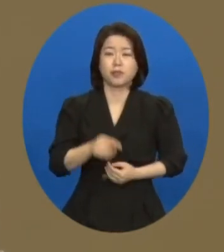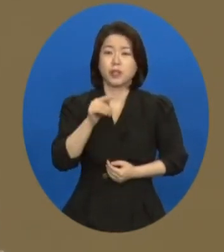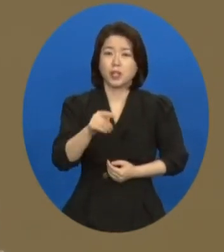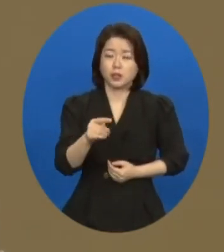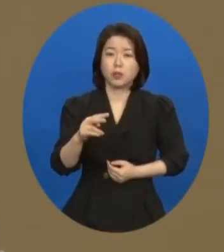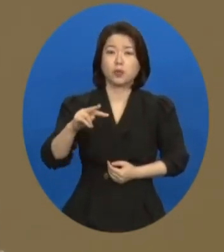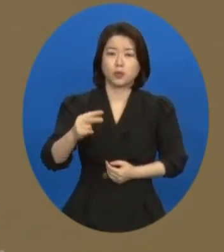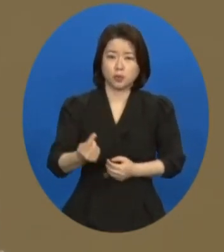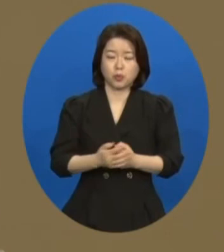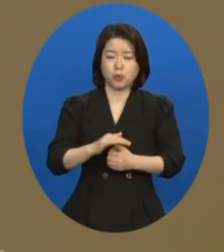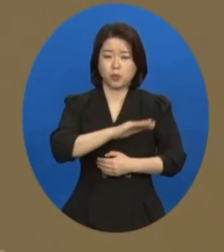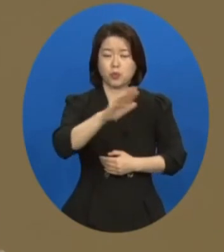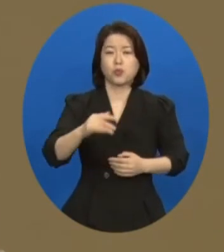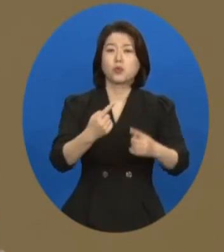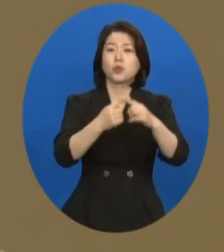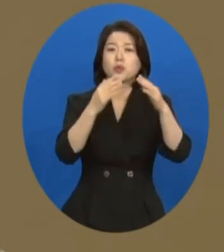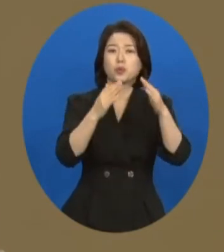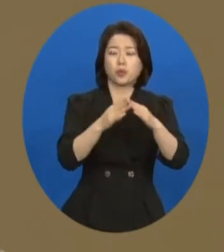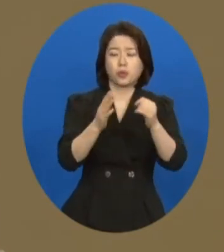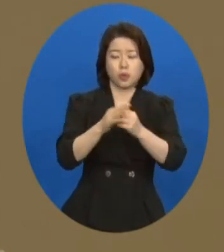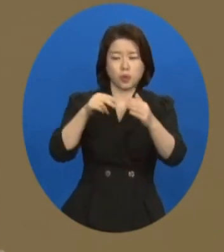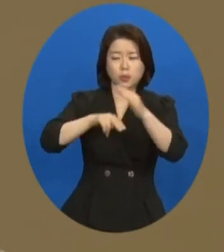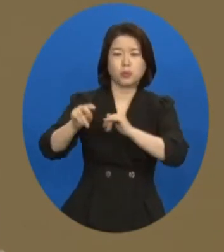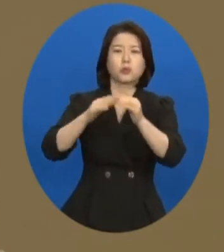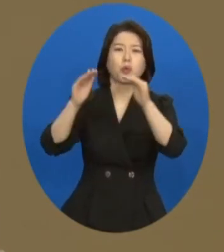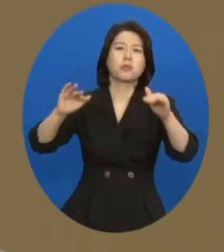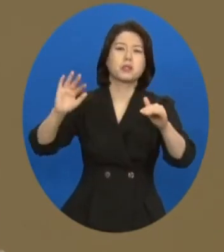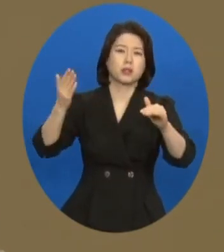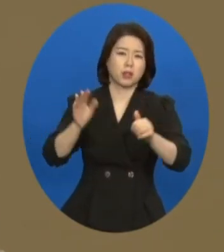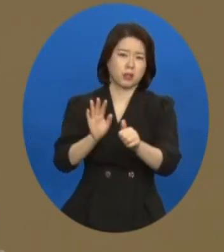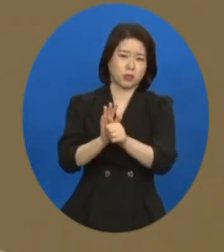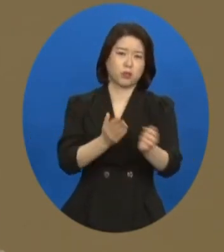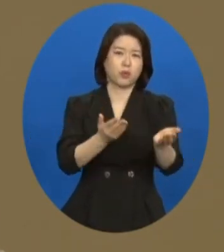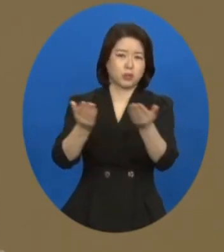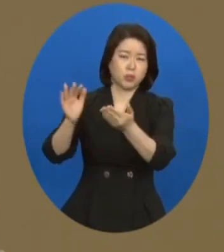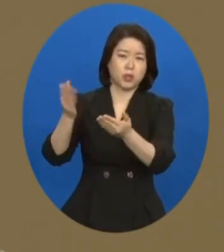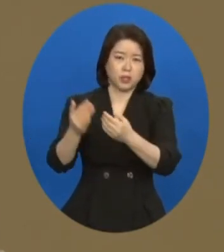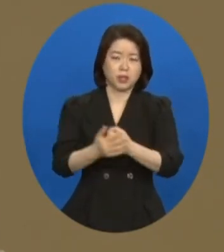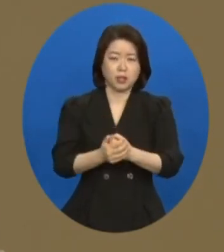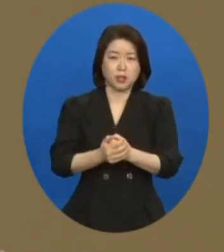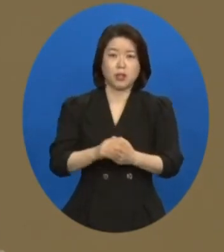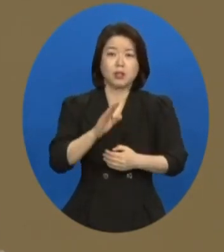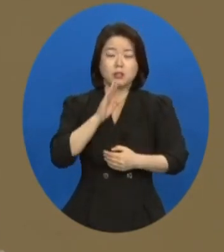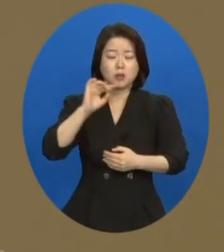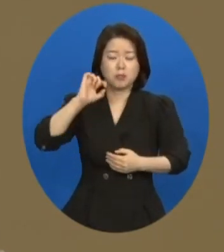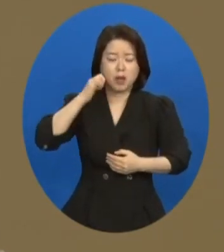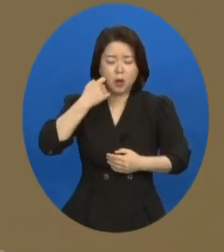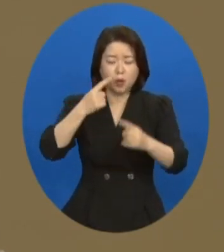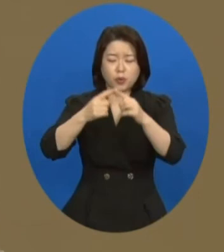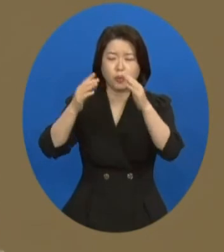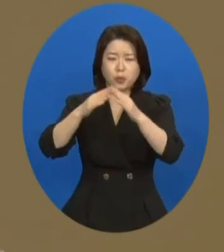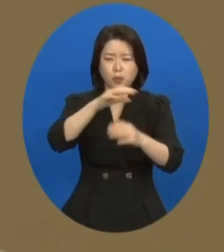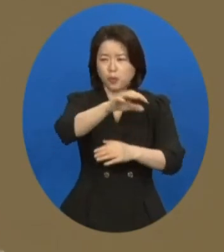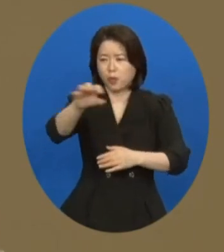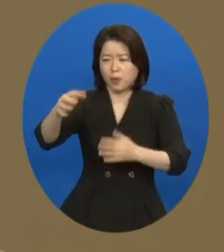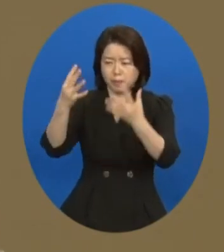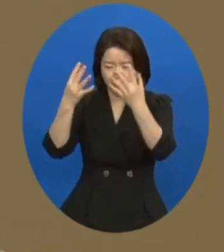우리 교회가 토피 성이 되자는 겁니다 정말 어려운 교회 많습니다